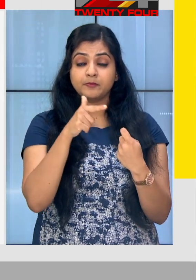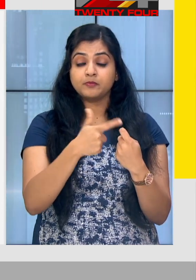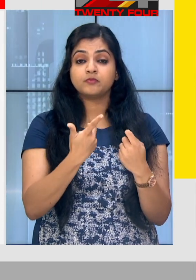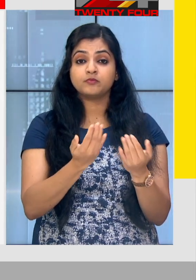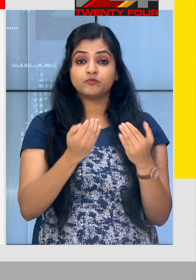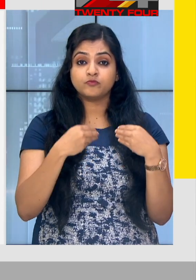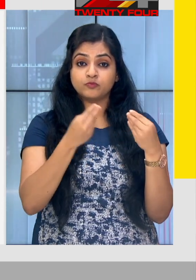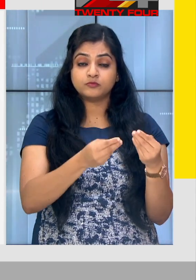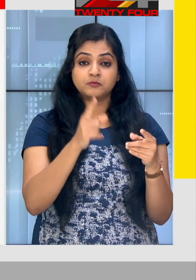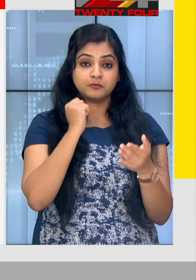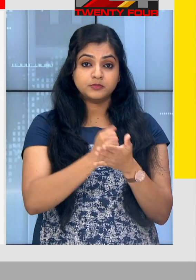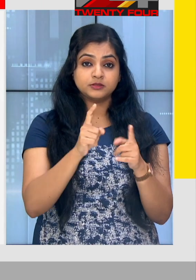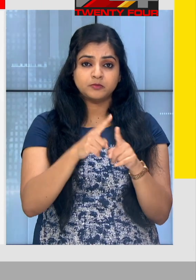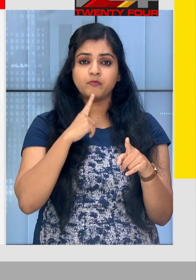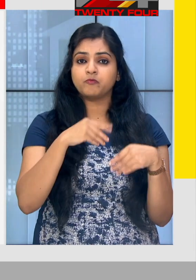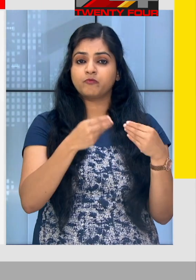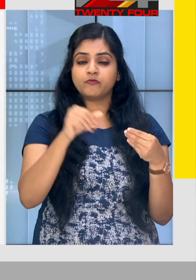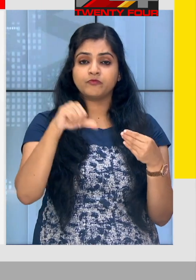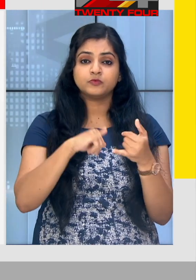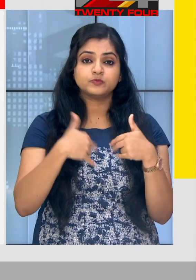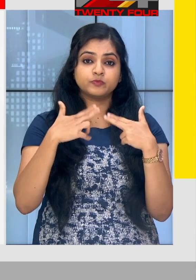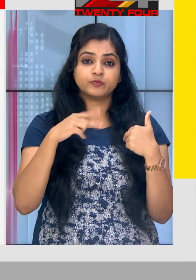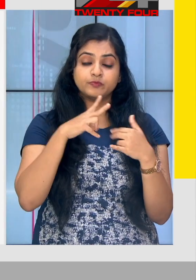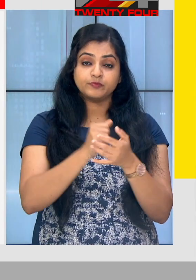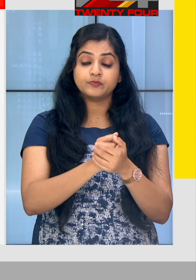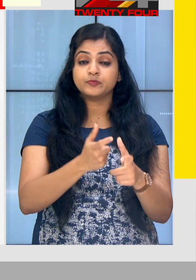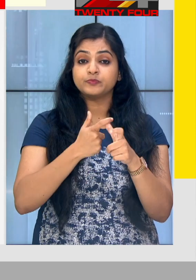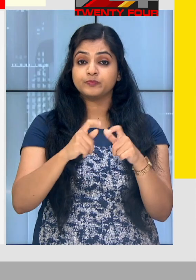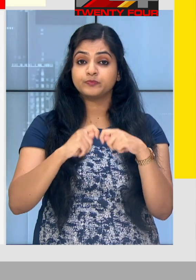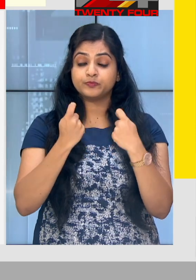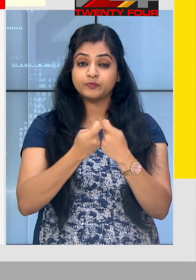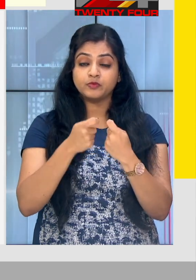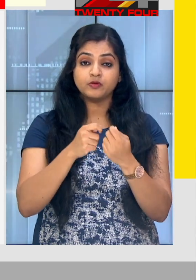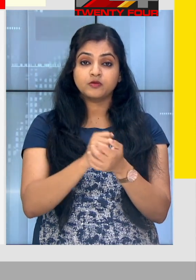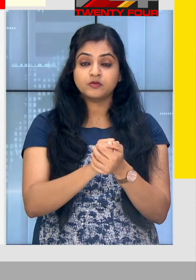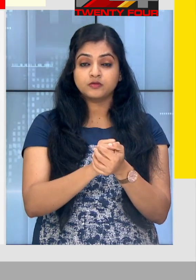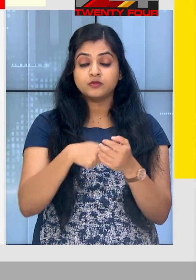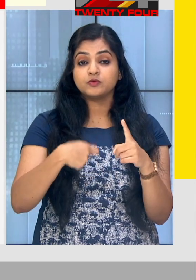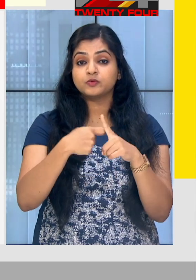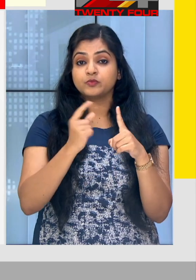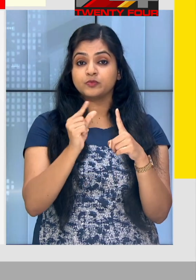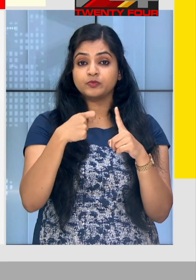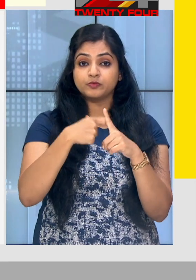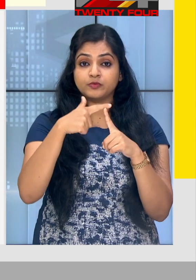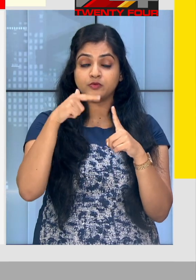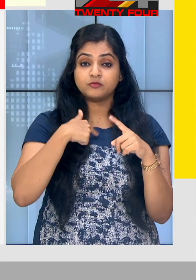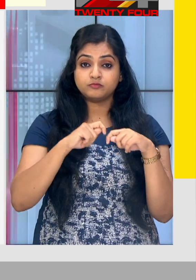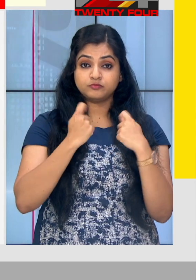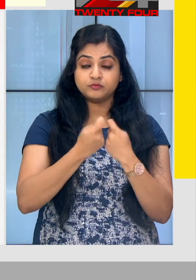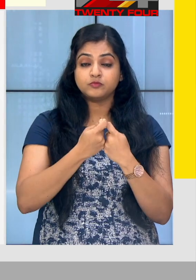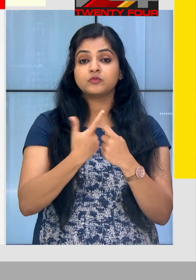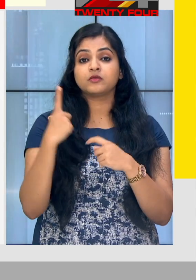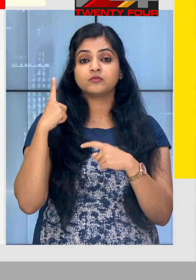നിർദ്ദേശം നൽകാൻ തയ്യാറല്ലെന്ന് സുപ്രീം കോടതി പറഞ്ഞു. സൈന്യത്തെ തങ്ങളുടെ വിഭാഗത്തിന്റെ സംരക്ഷണത്തിന് നിയോഗിക്കണം എന്ന്